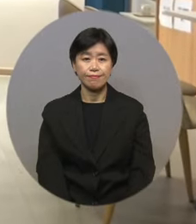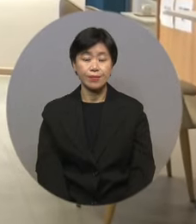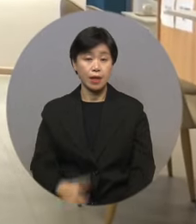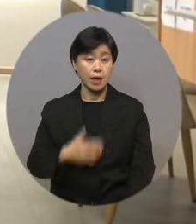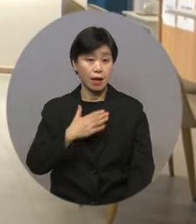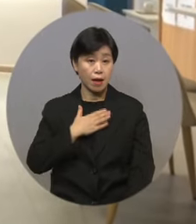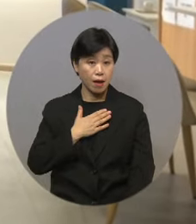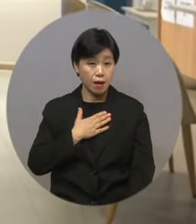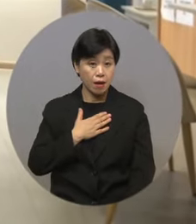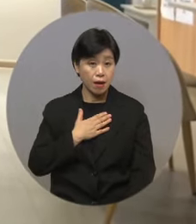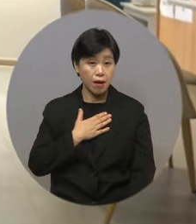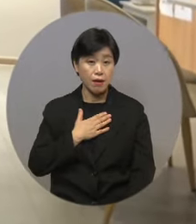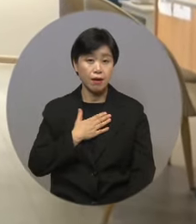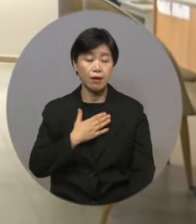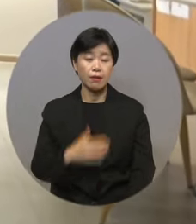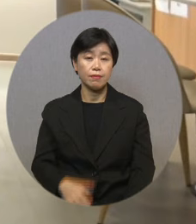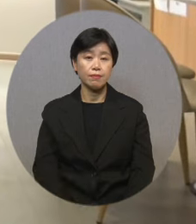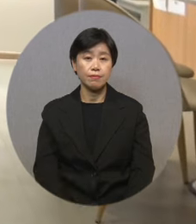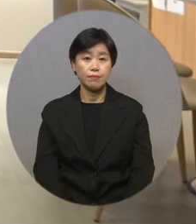저에게